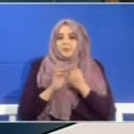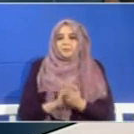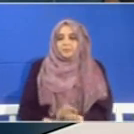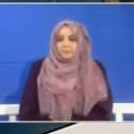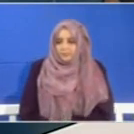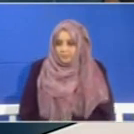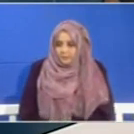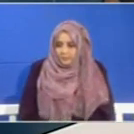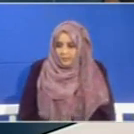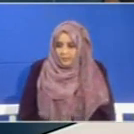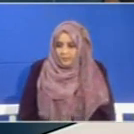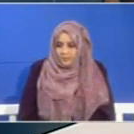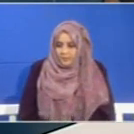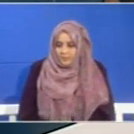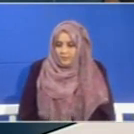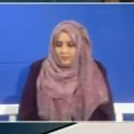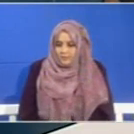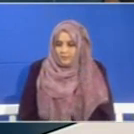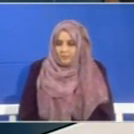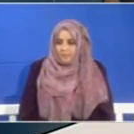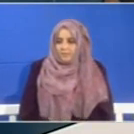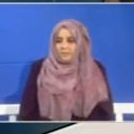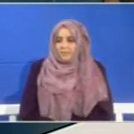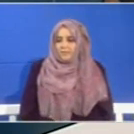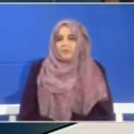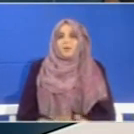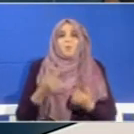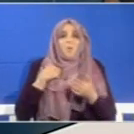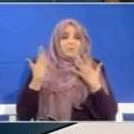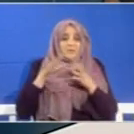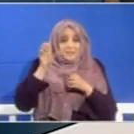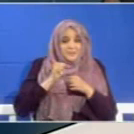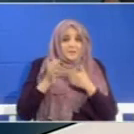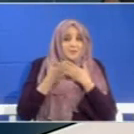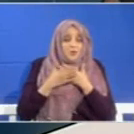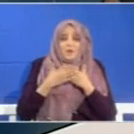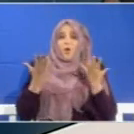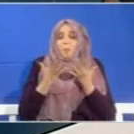تسمى كيفاه، يعني تسمى نحب نوجههم هكذا، نعيط لهم يعني عندهم إيتم.